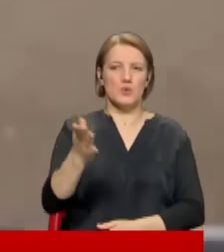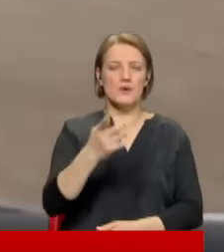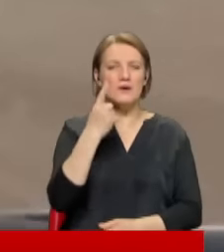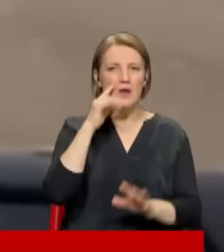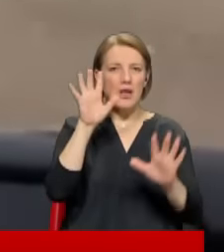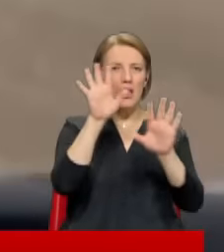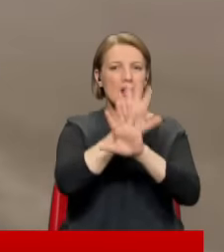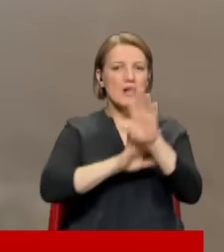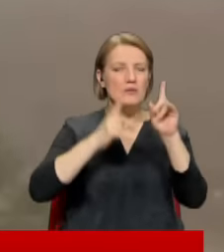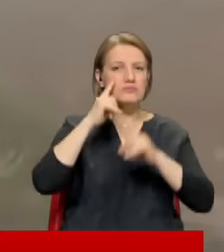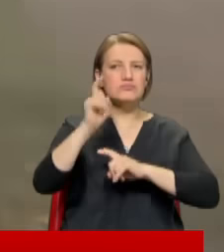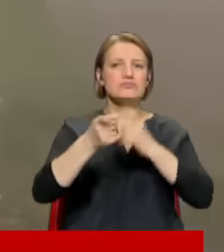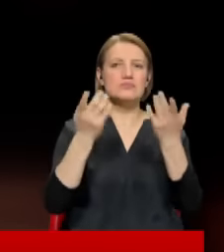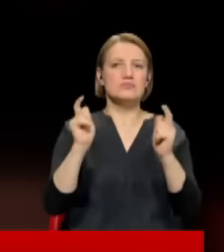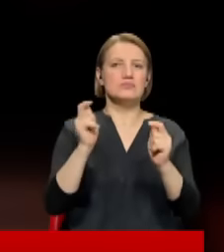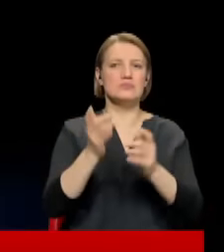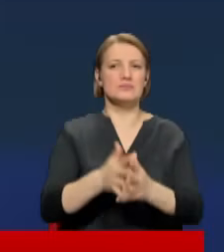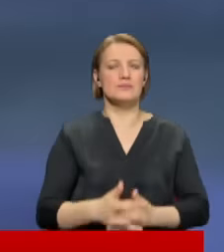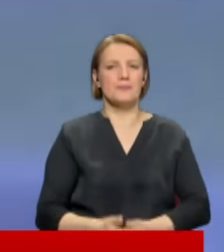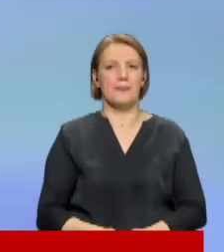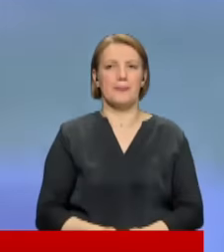gözü görmedi.